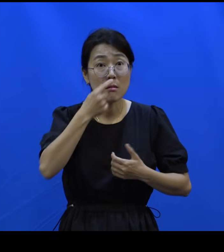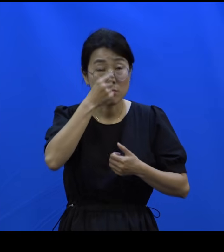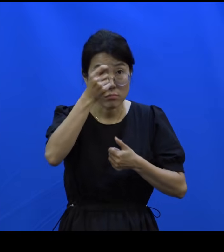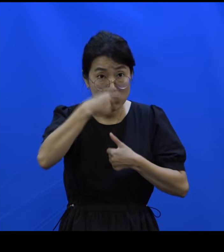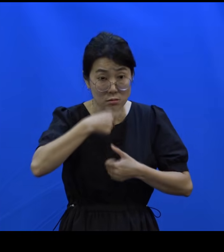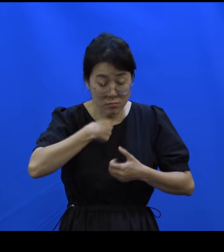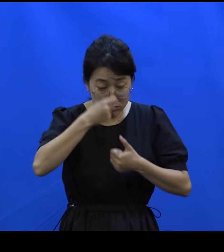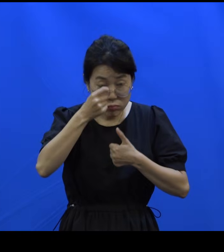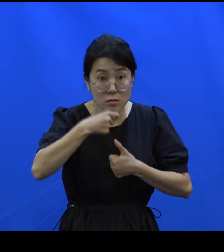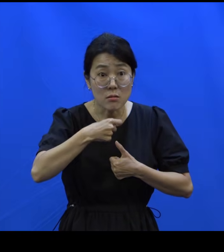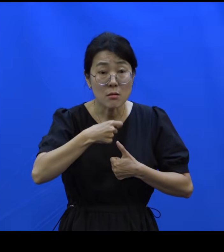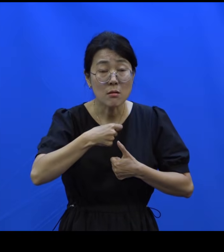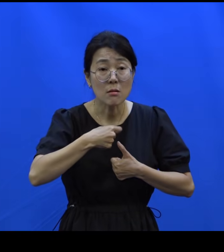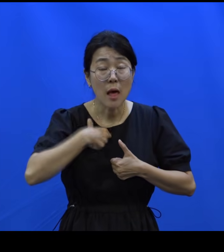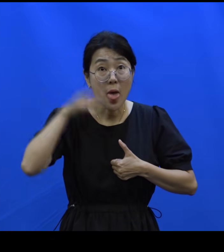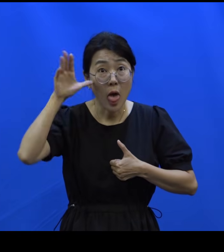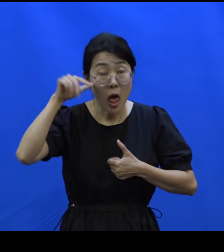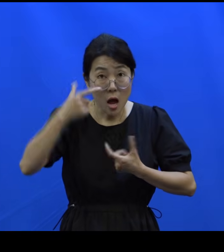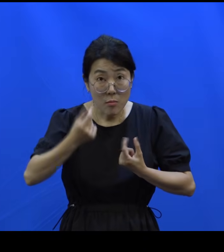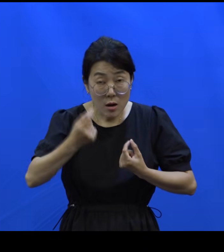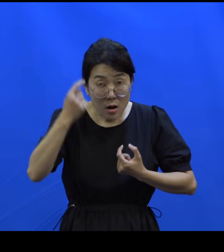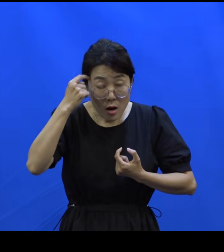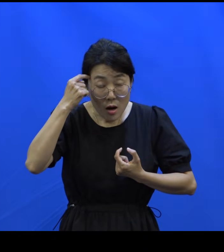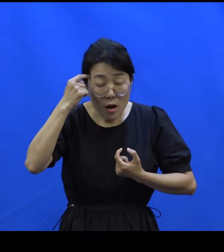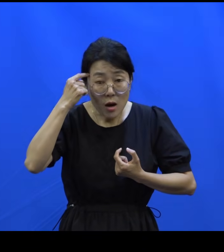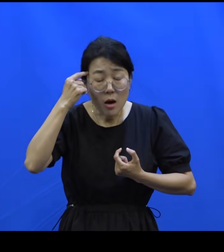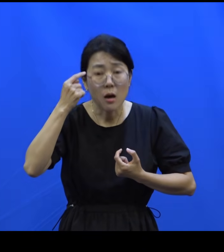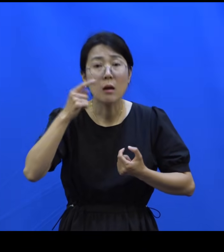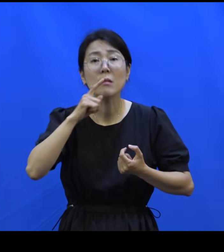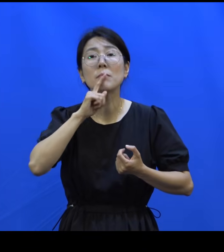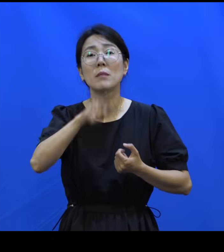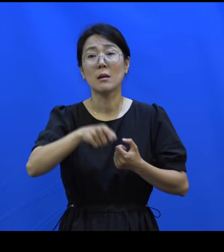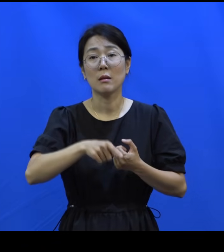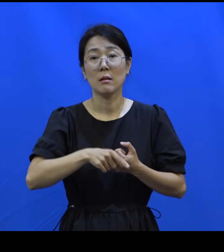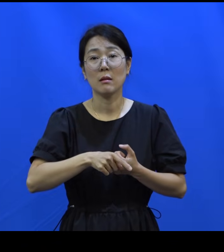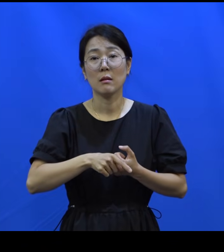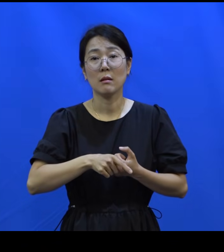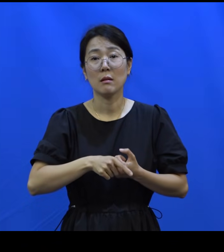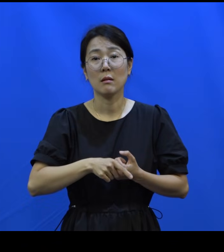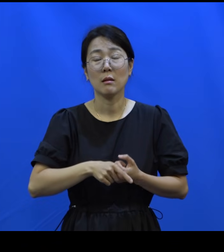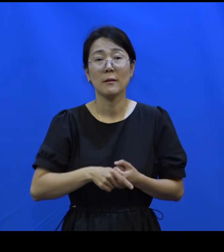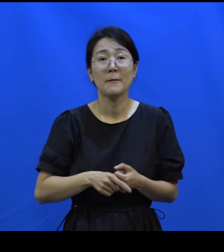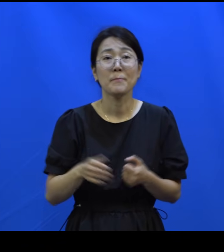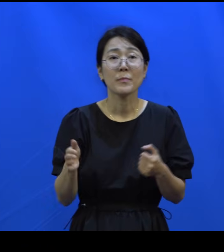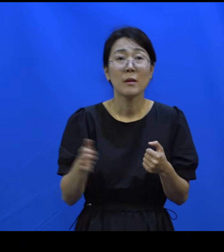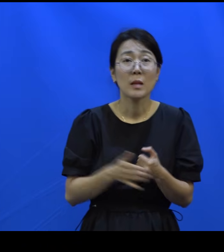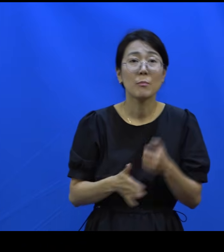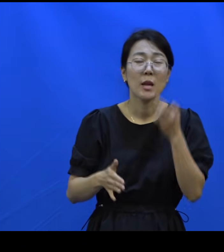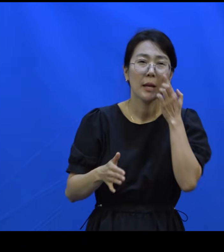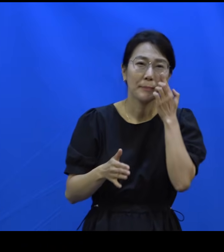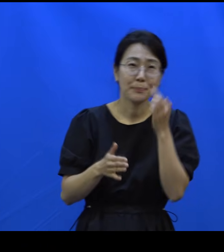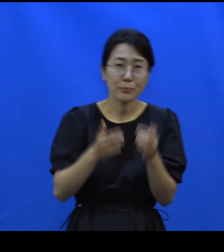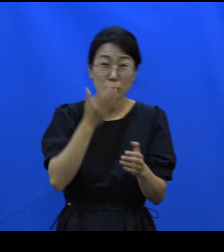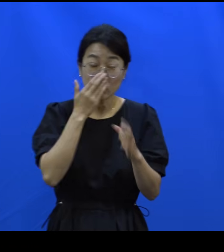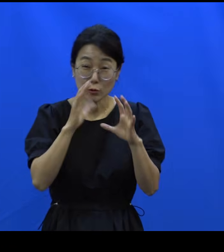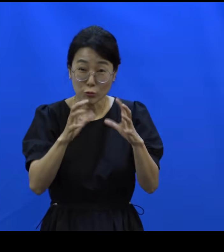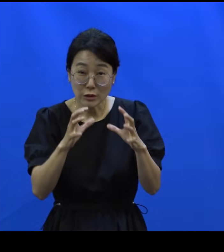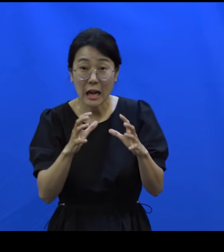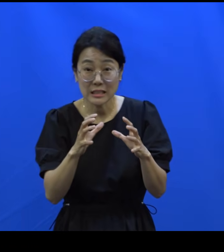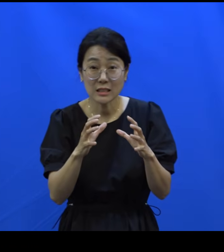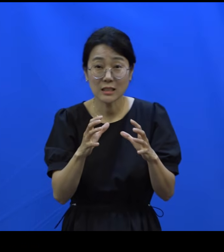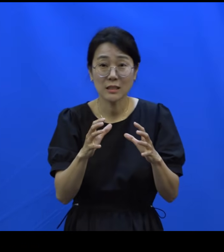같은 인간은 인간도 아니야. 뭐 이런, 그죠? 굴욕을 느끼게 하는 겁니다. 그래서 당시 유대인들의 보복부에